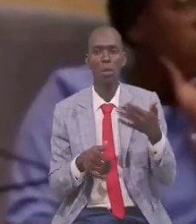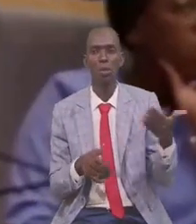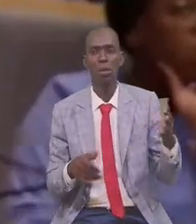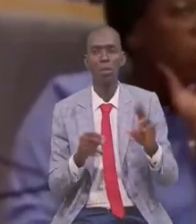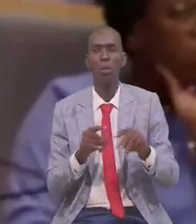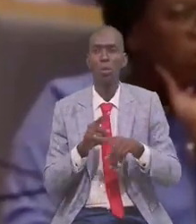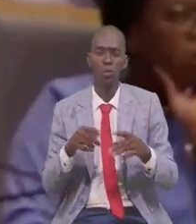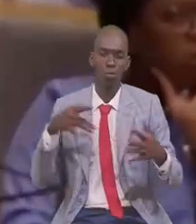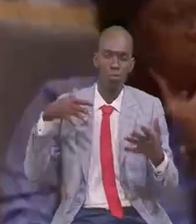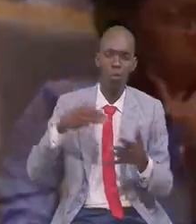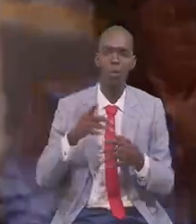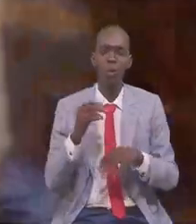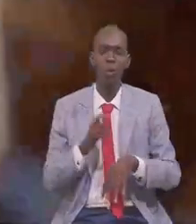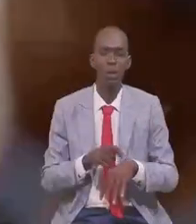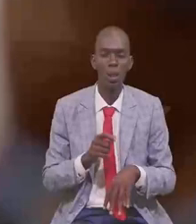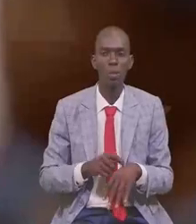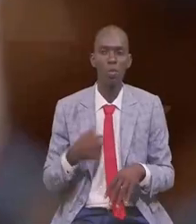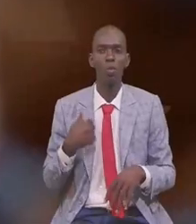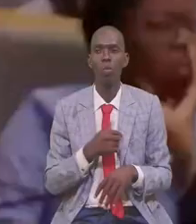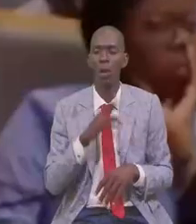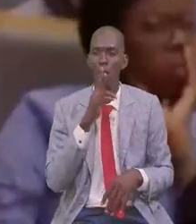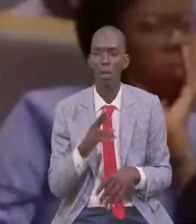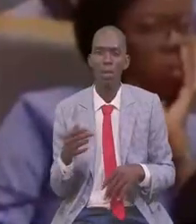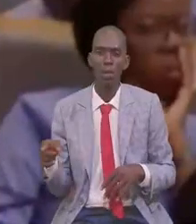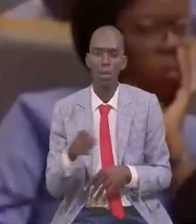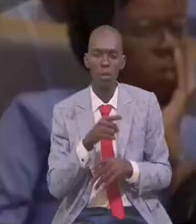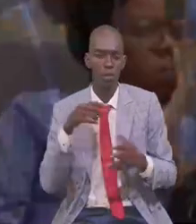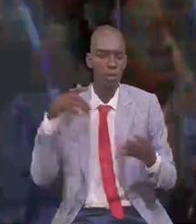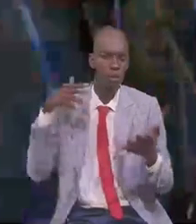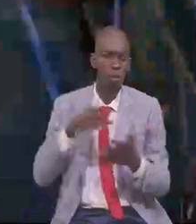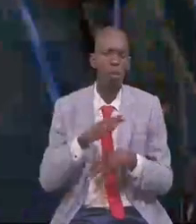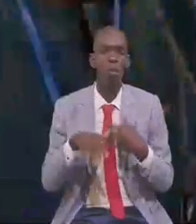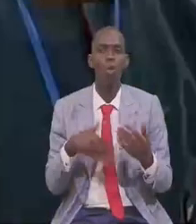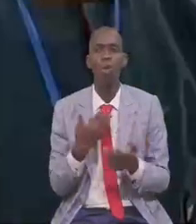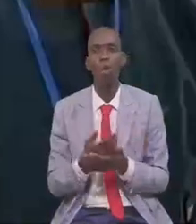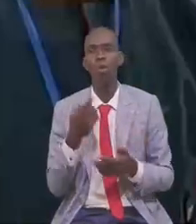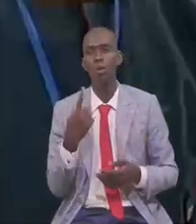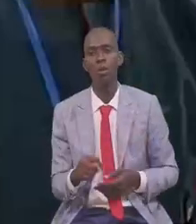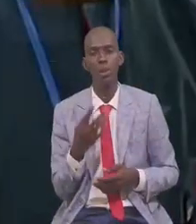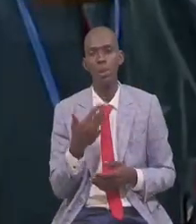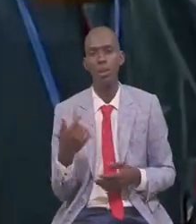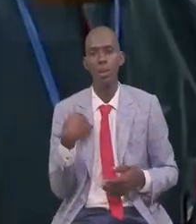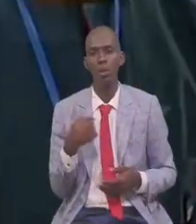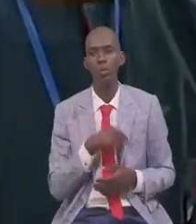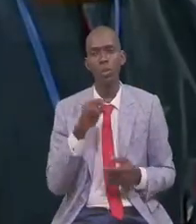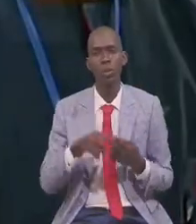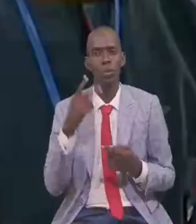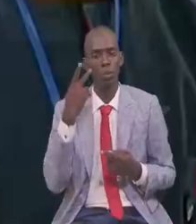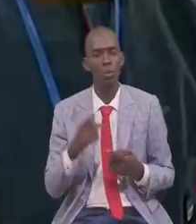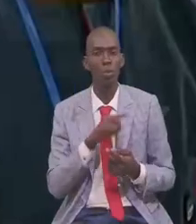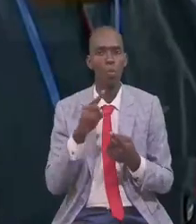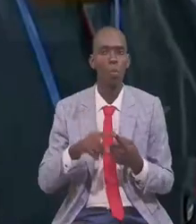les saisons dans lesquelles nous vivons. Ils étudient tous les signes que nous devons voir.